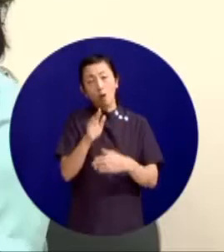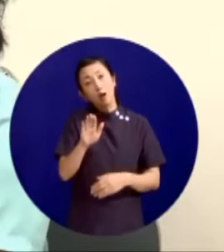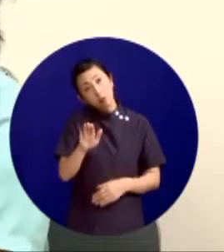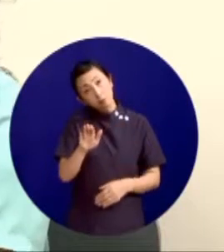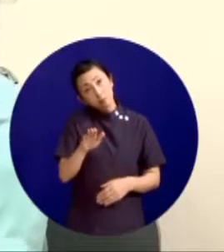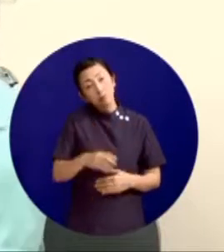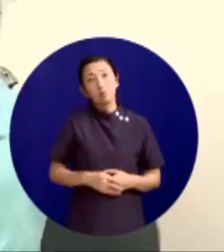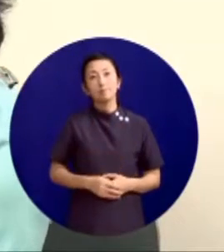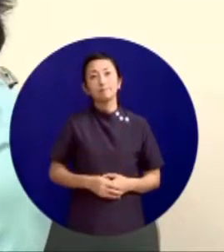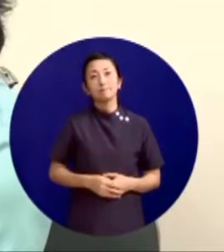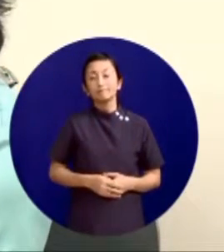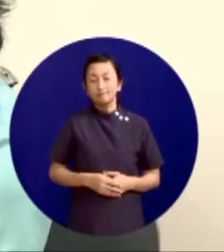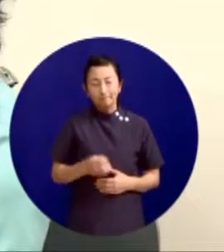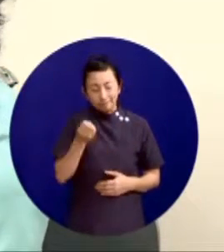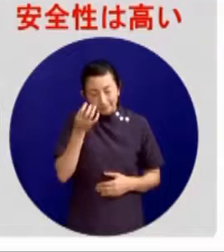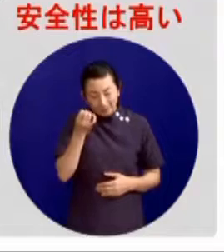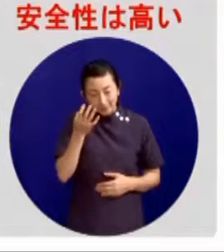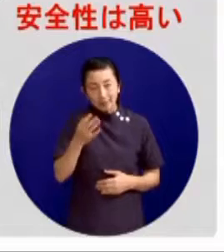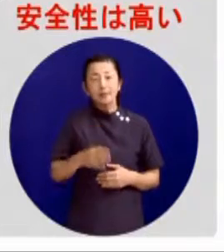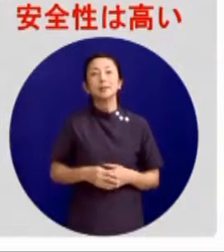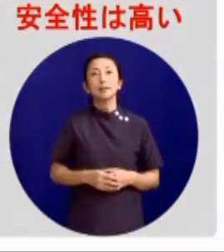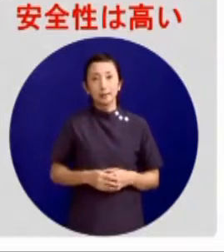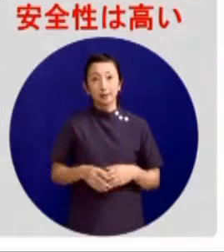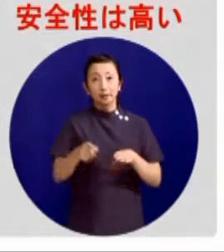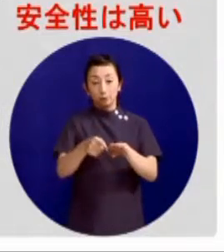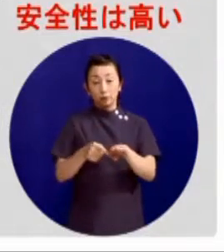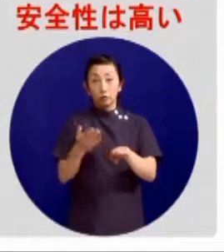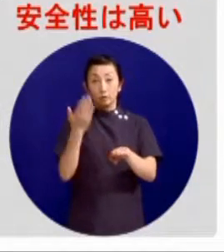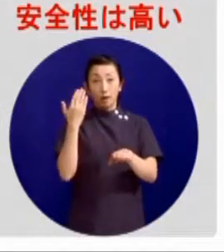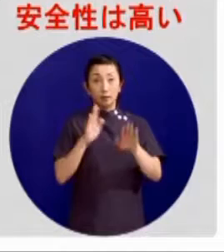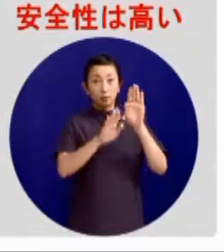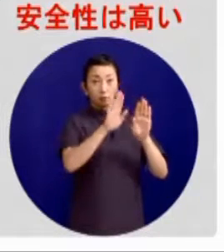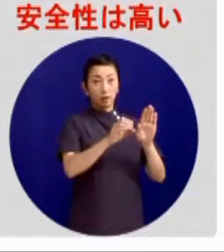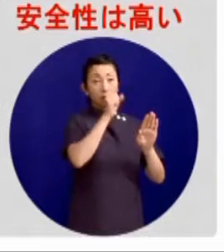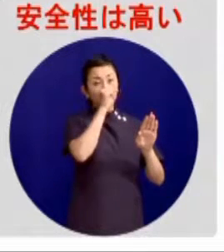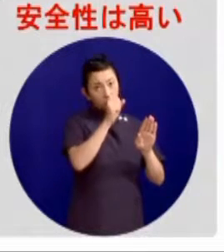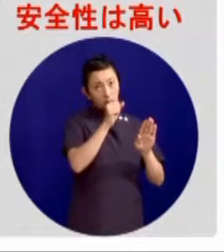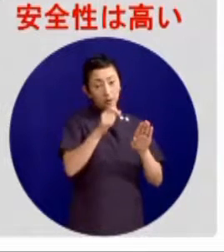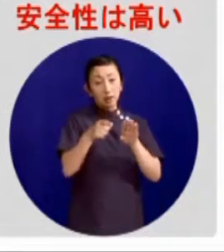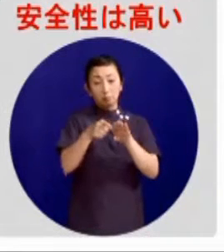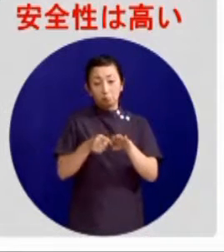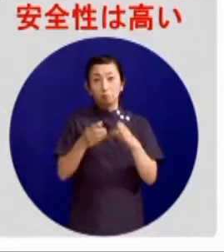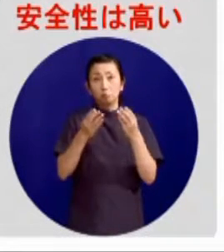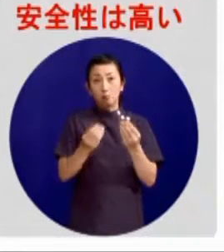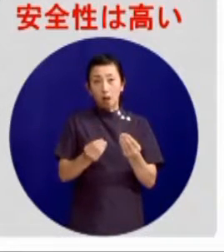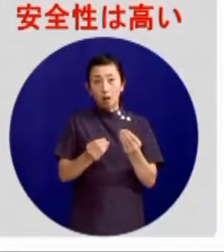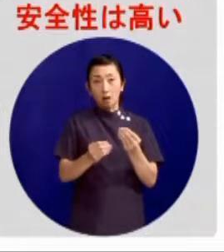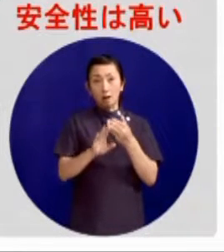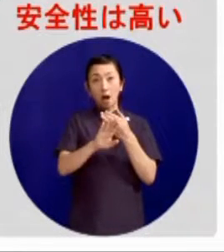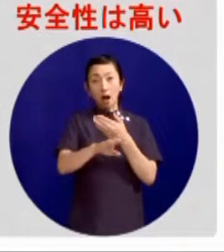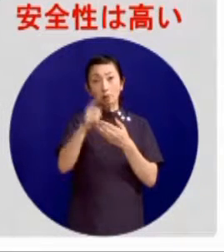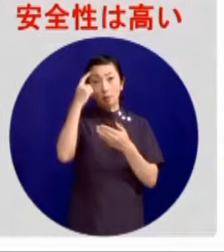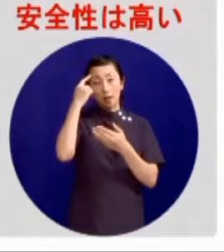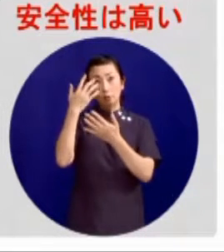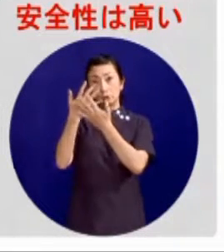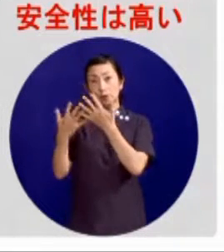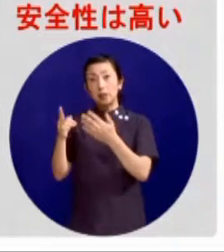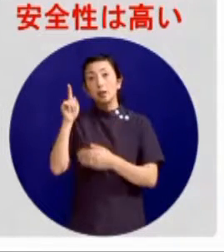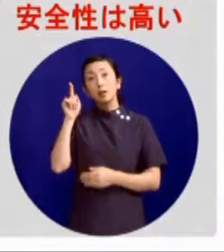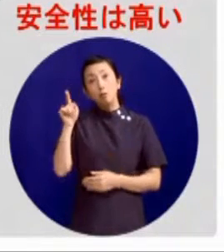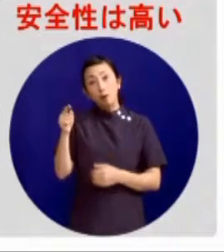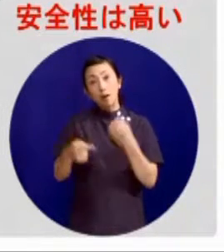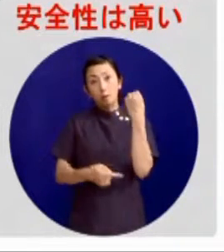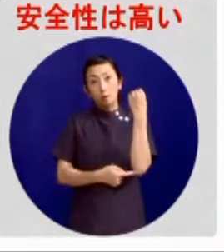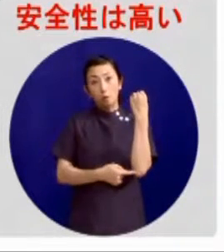か？ 極めて稀です。術前の全身状態の良い予定手術の方に限って言えば、麻酔管理が原因